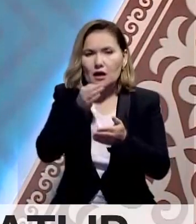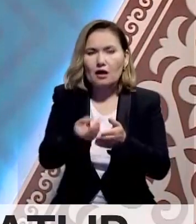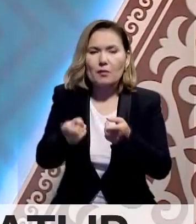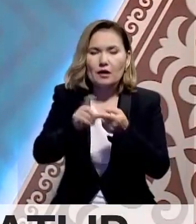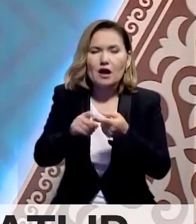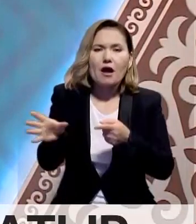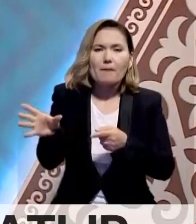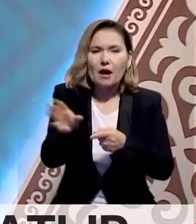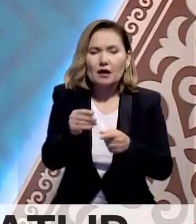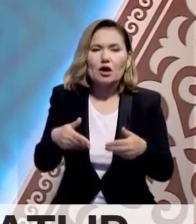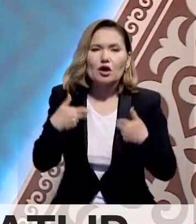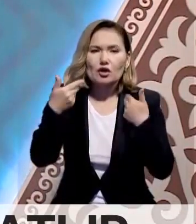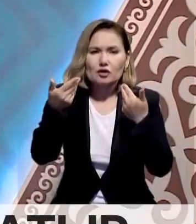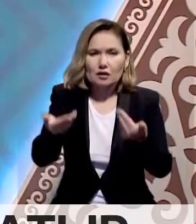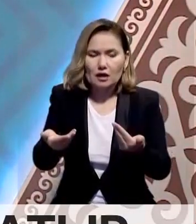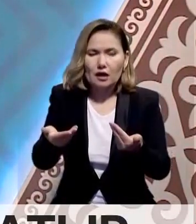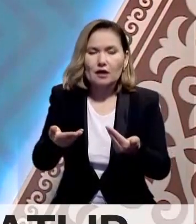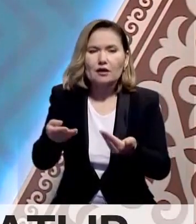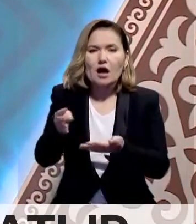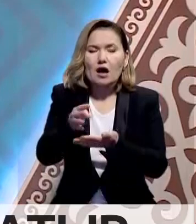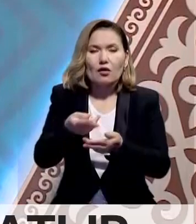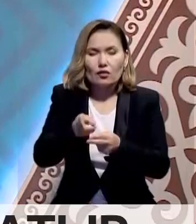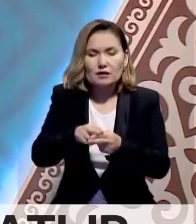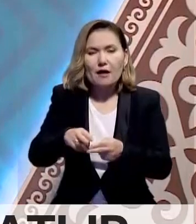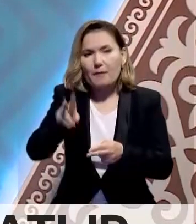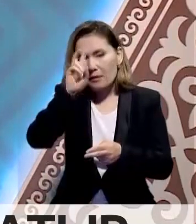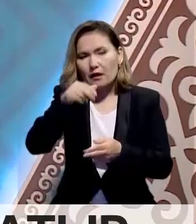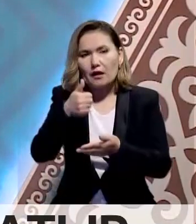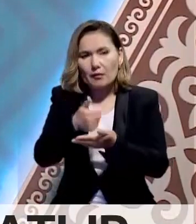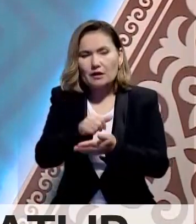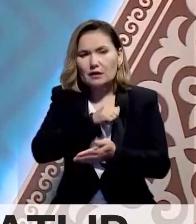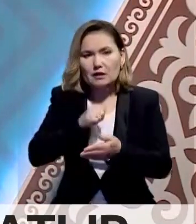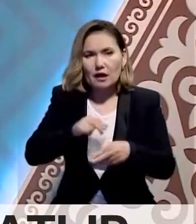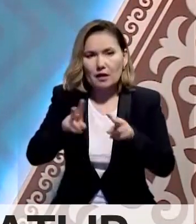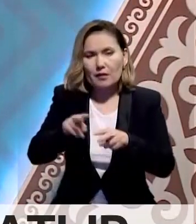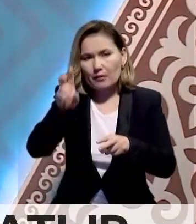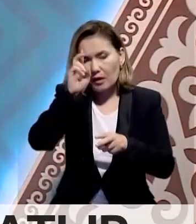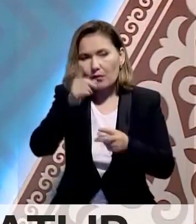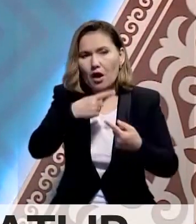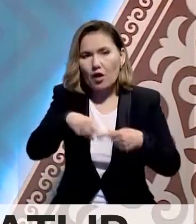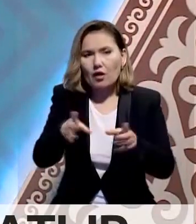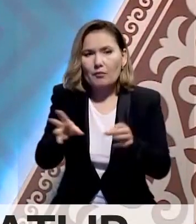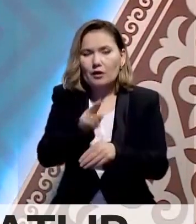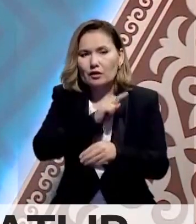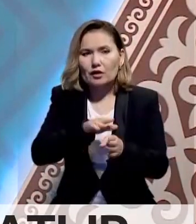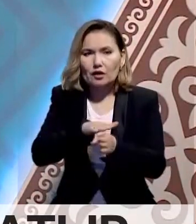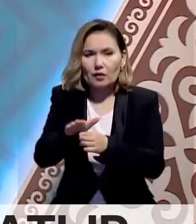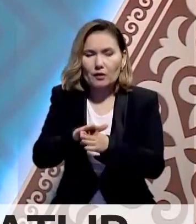жиналған барлық ұсыныстарды мемлекет басшысының назарына жеткізіп, мемлекеттік органдармен бірлесіп іске